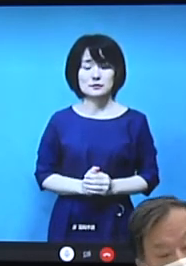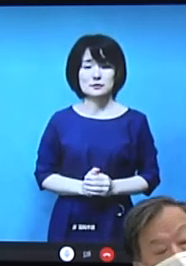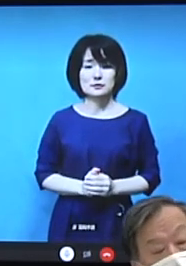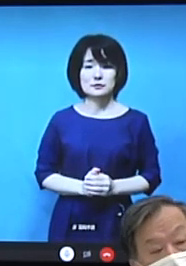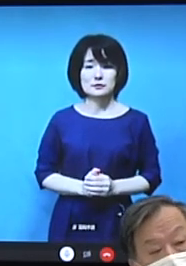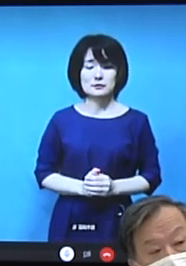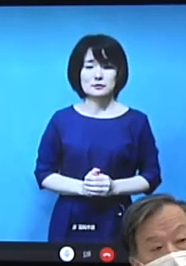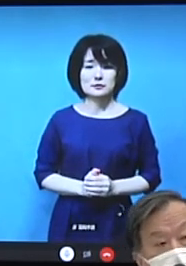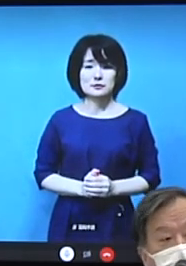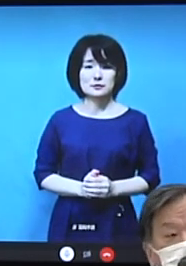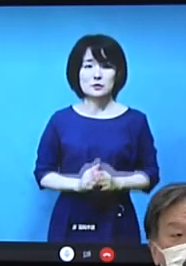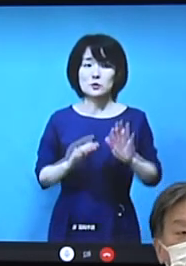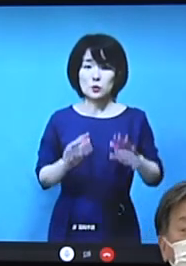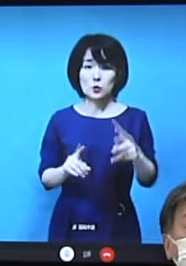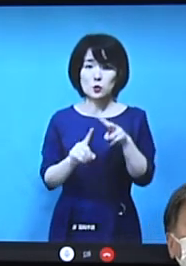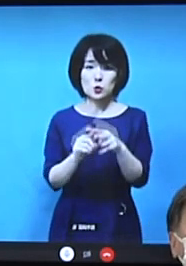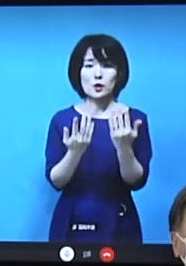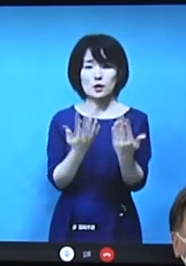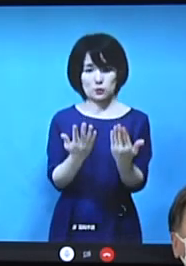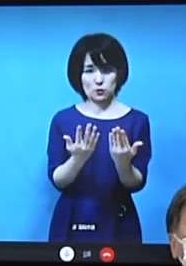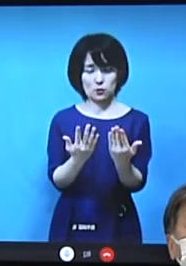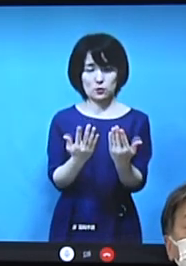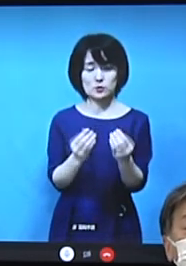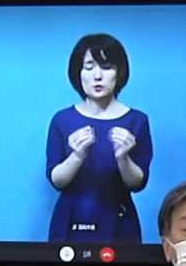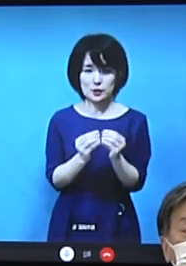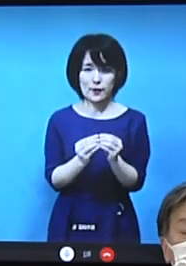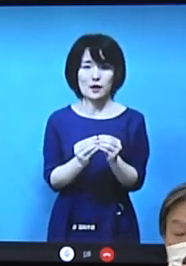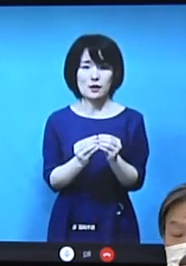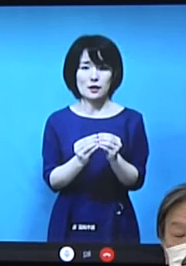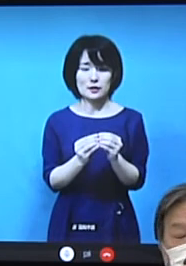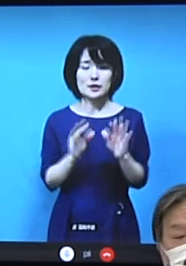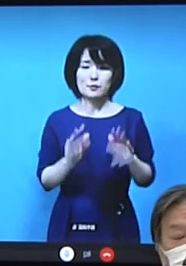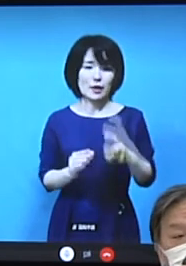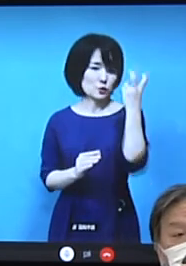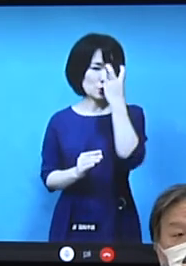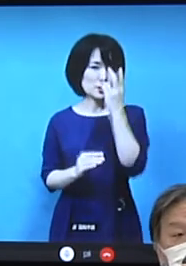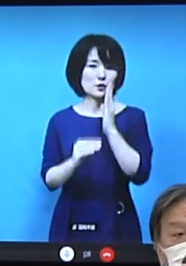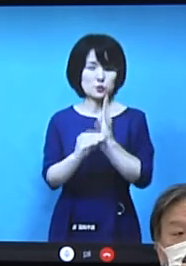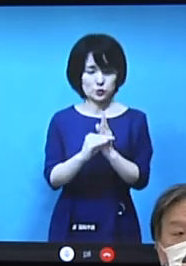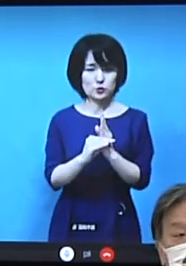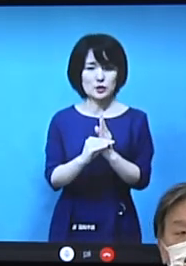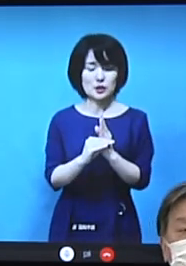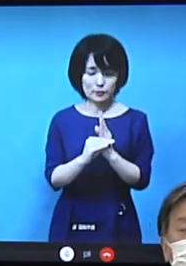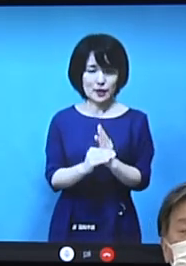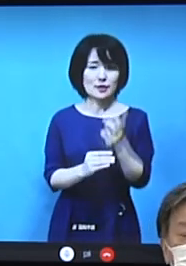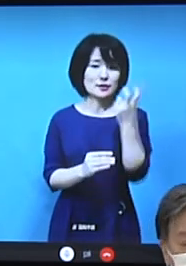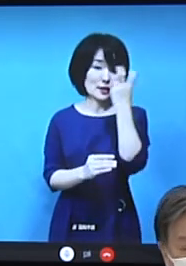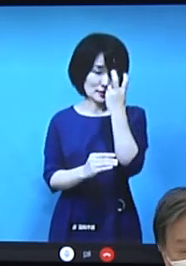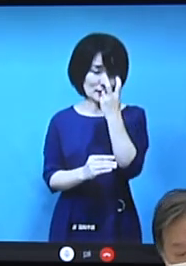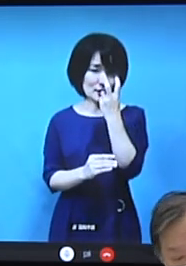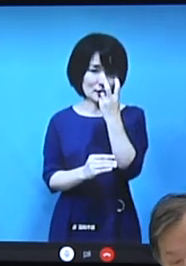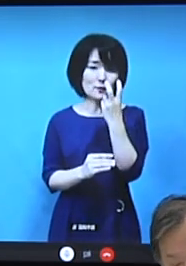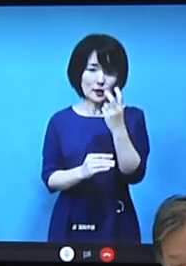今日のこの小学校についてはですね、現在調査中で、検査についてはこれからということになります。